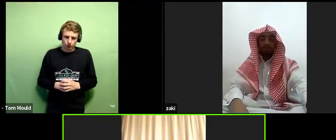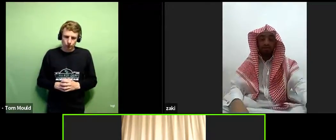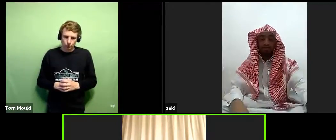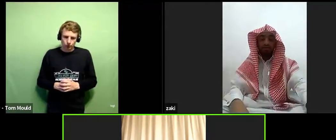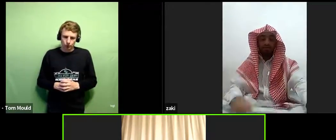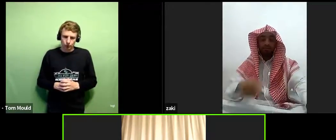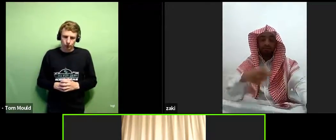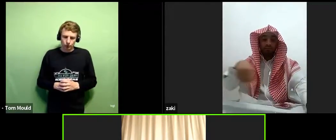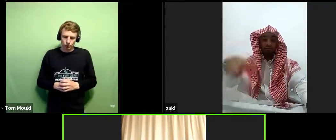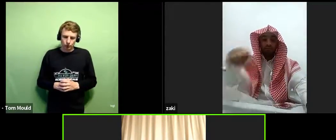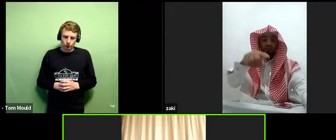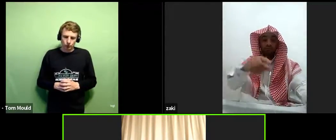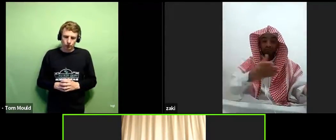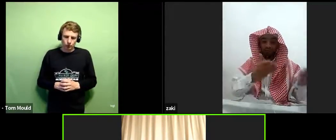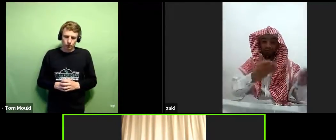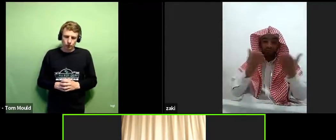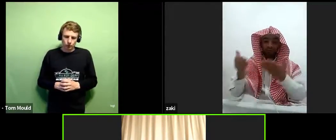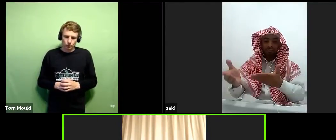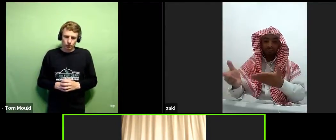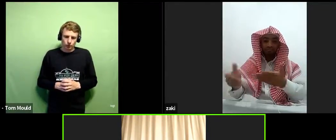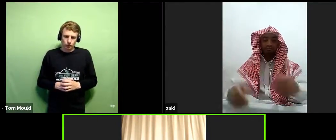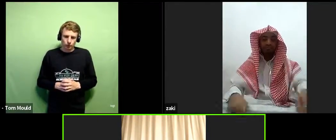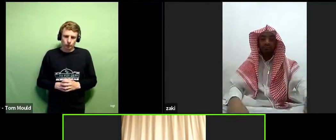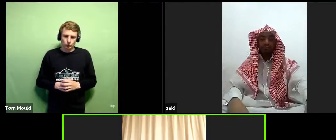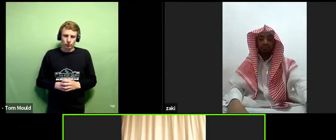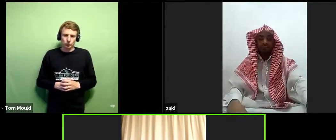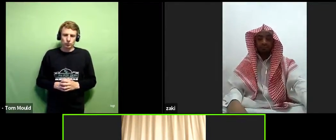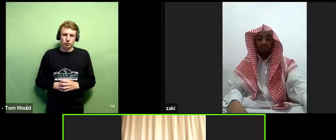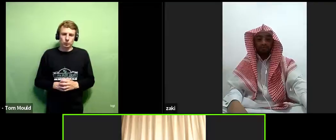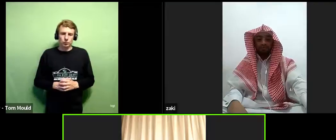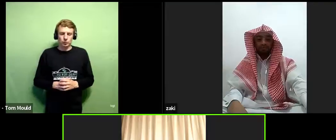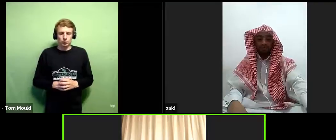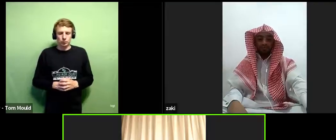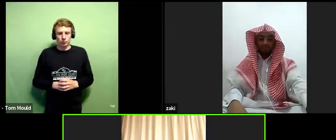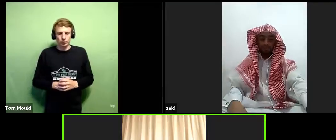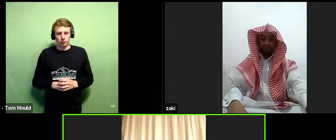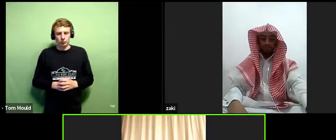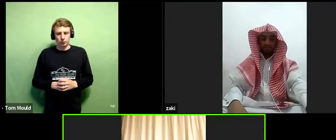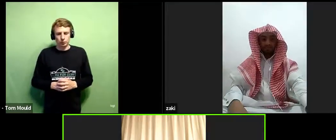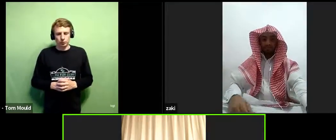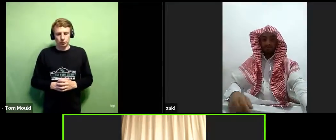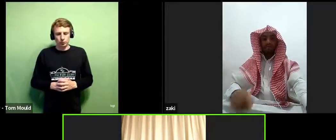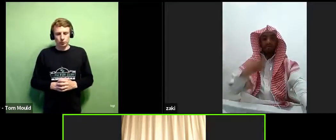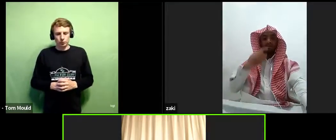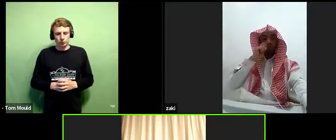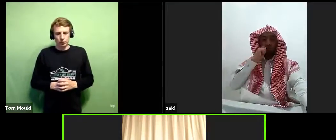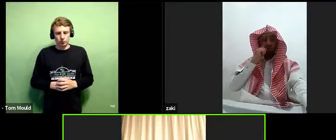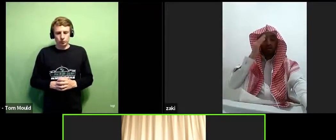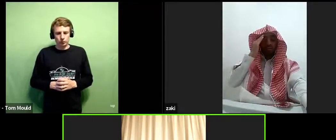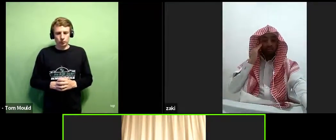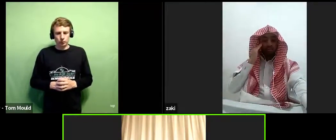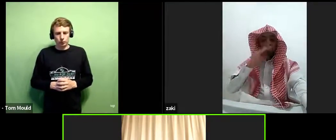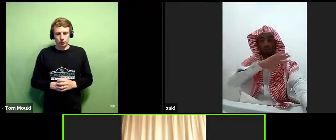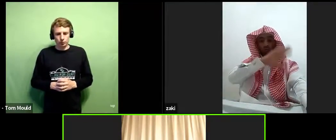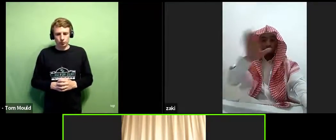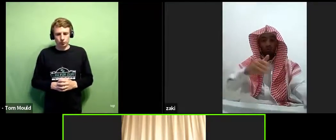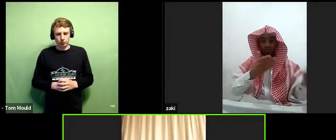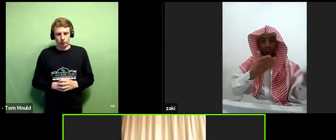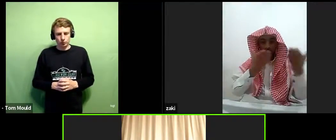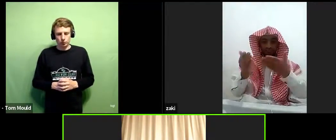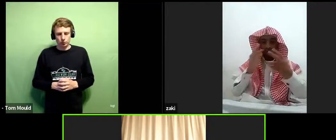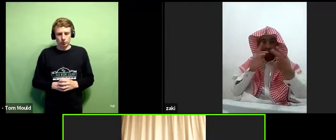حياكم الله my dear brothers and sisters أو حياكم الله يا الإخوة والأخوات إلى هذا اللقاء.